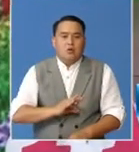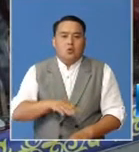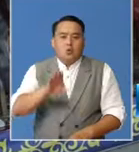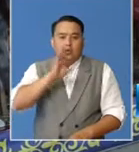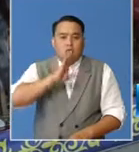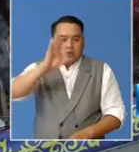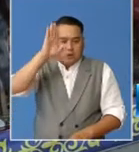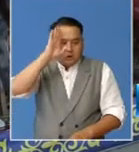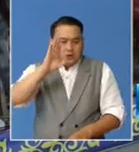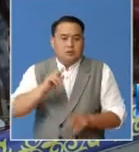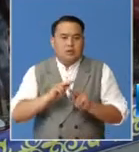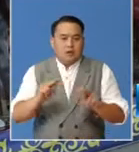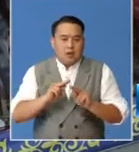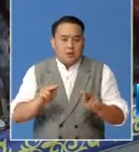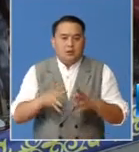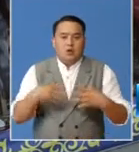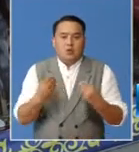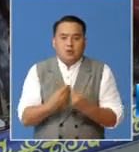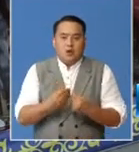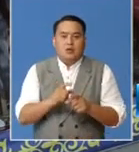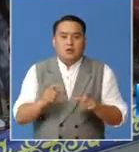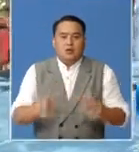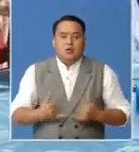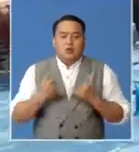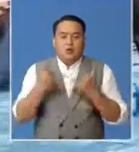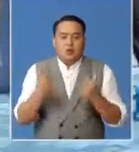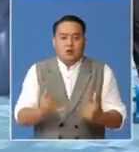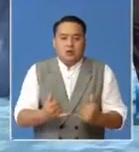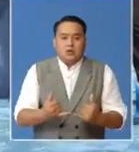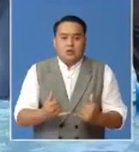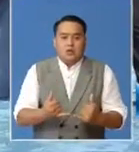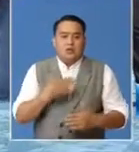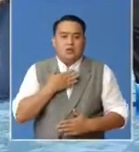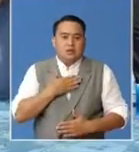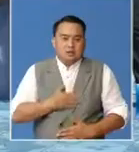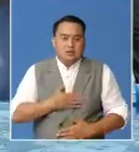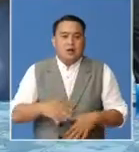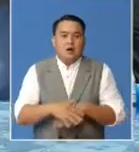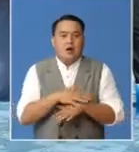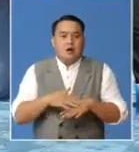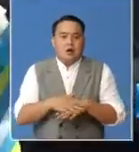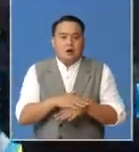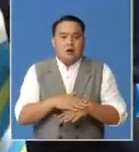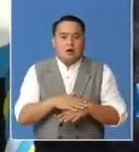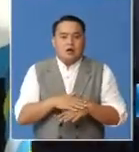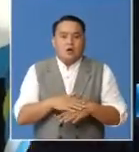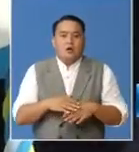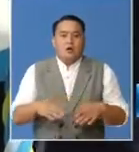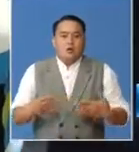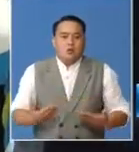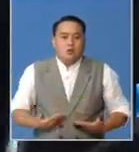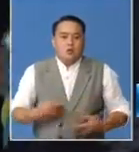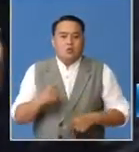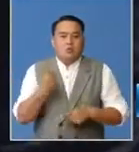қыз тәрбиеледі. Жанұясы атпал азаматын ардақтаған еліне дән риза. Бұған дейін есімі туған ауылы Пиджимдегі